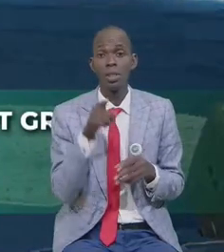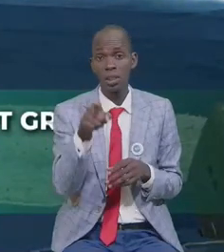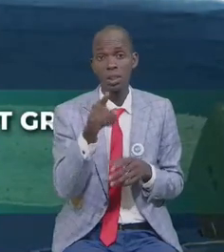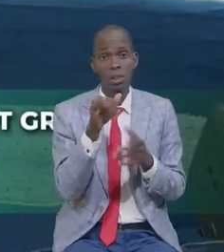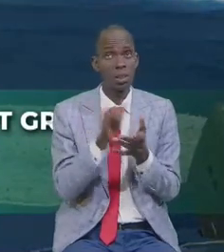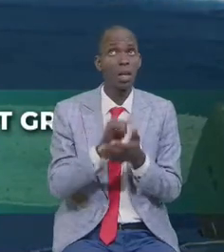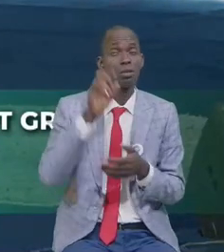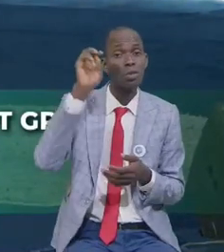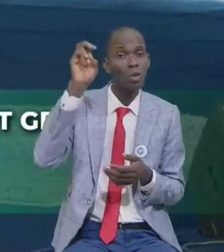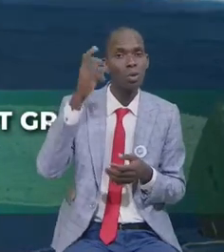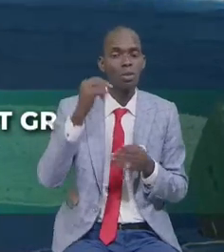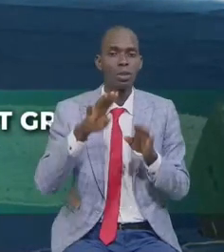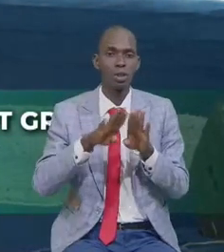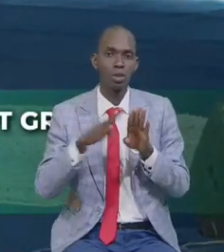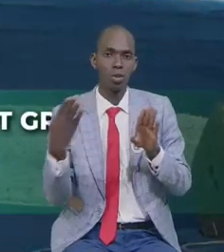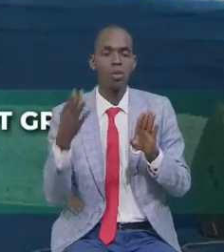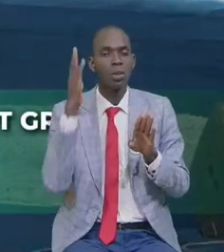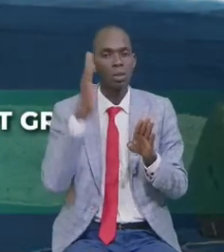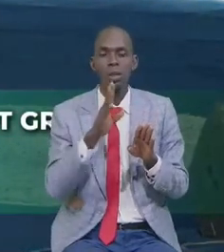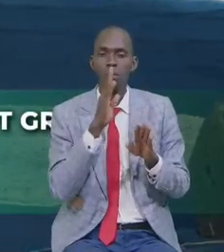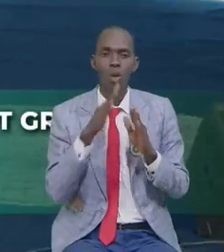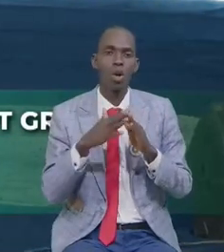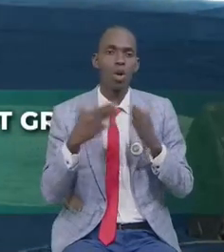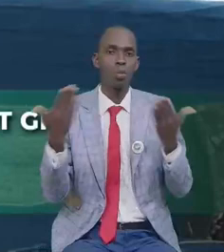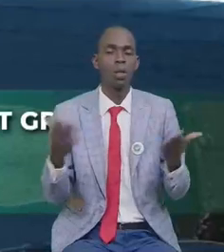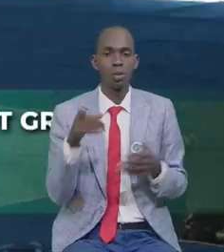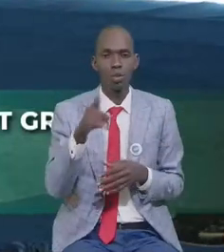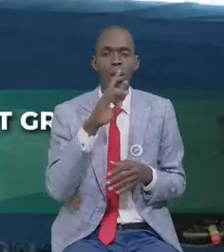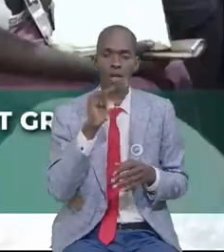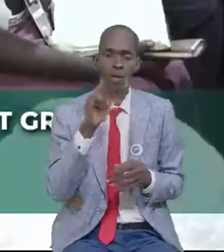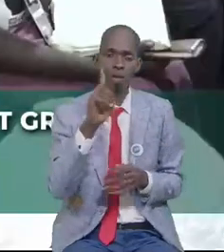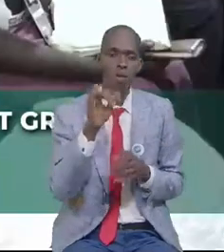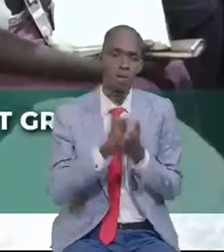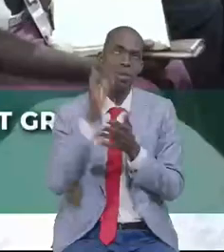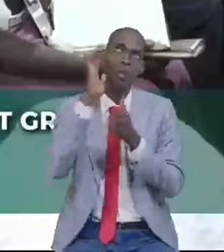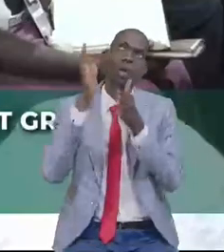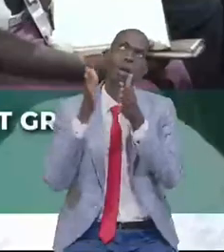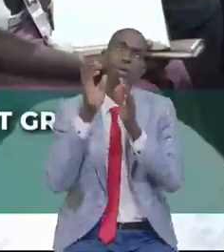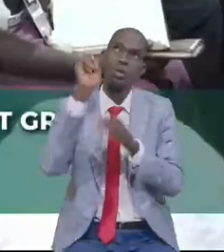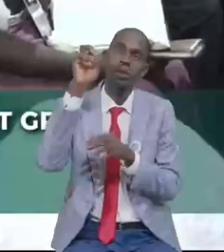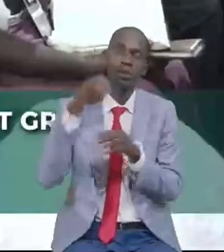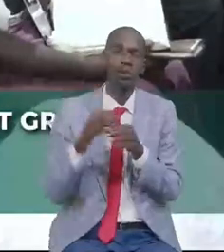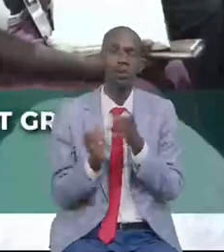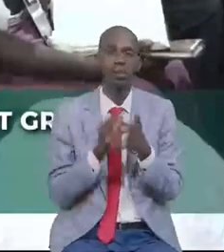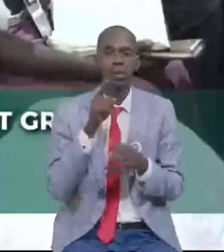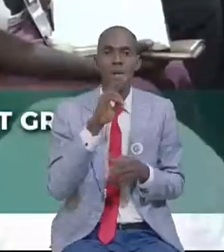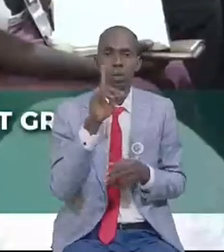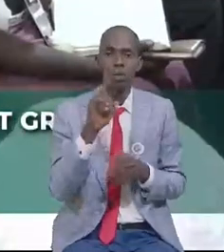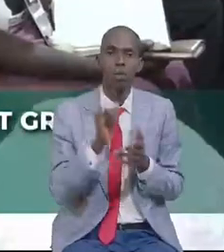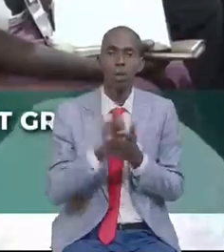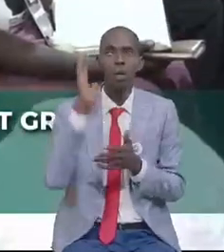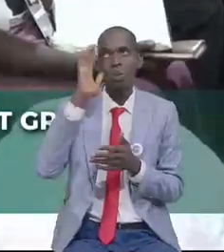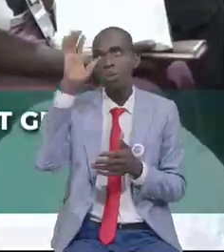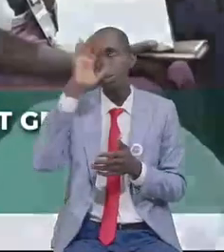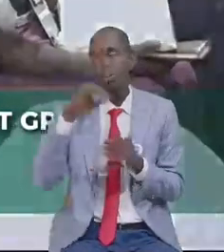Celui qui frappe, la porte sera ouverte. Et c'est toi qui vas frapper. C'est toi qui vas chercher. C'est toi